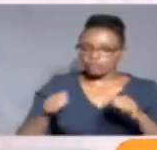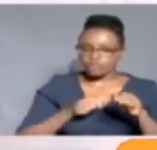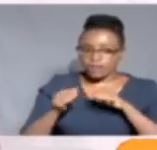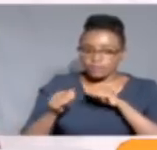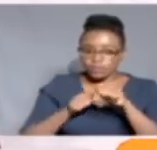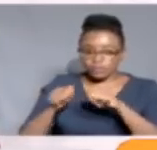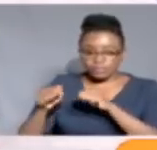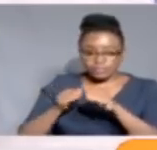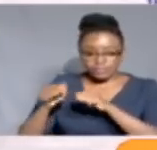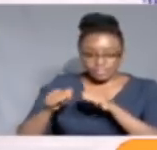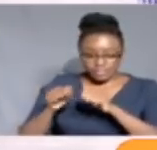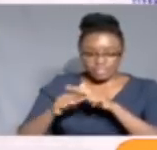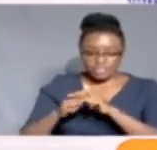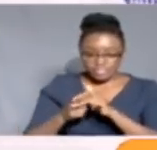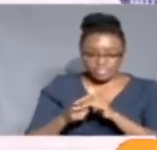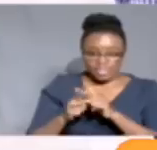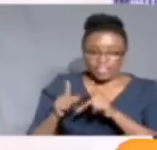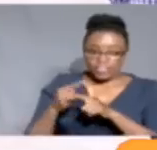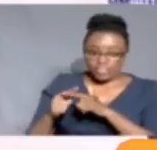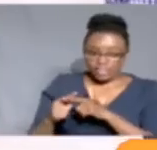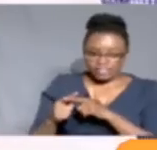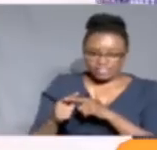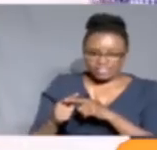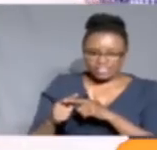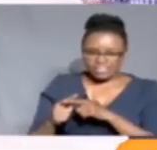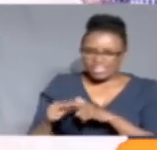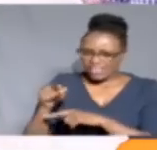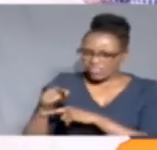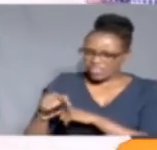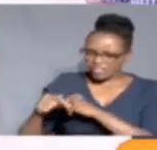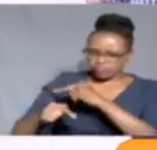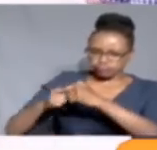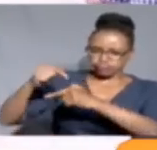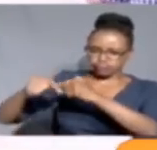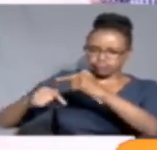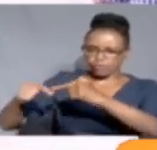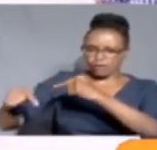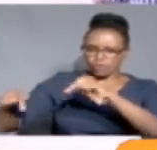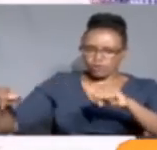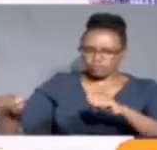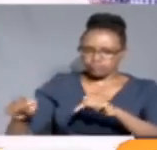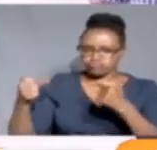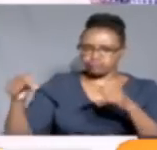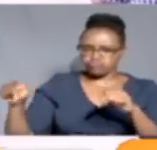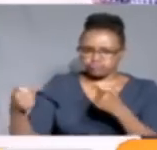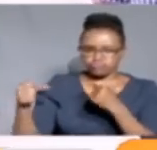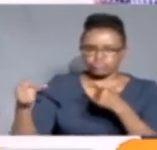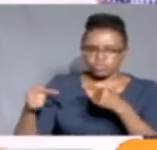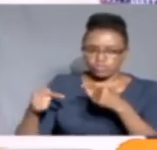ikaanza kupigana. Haya, hiyo vita iliendelea